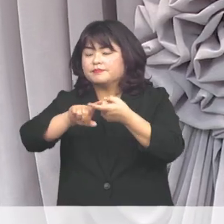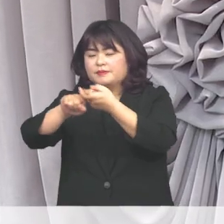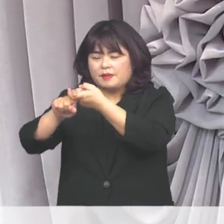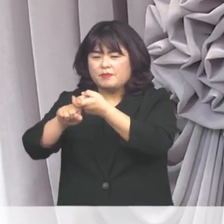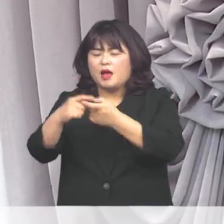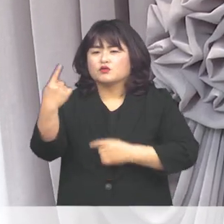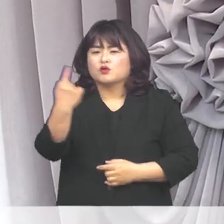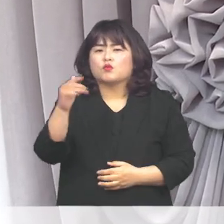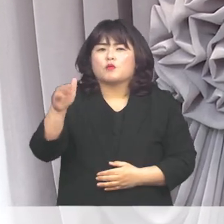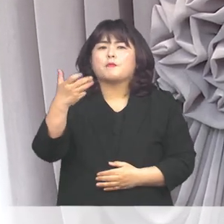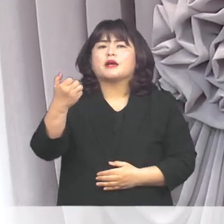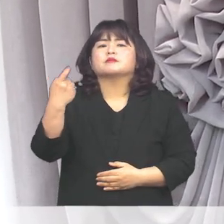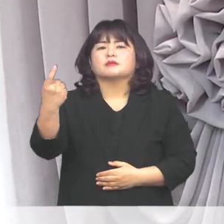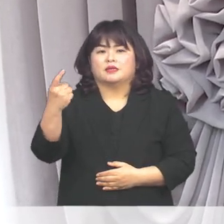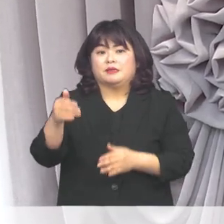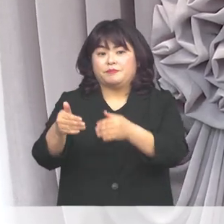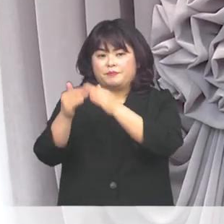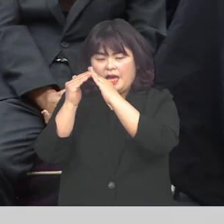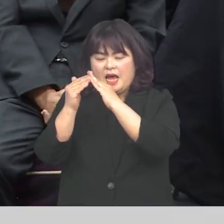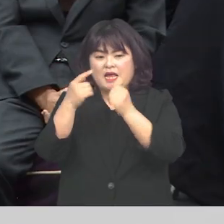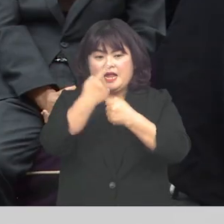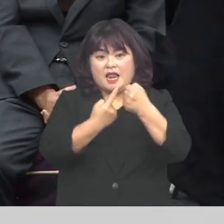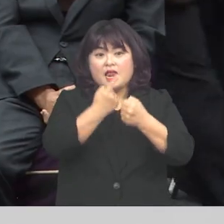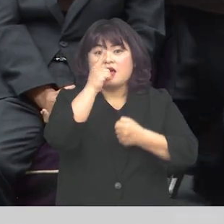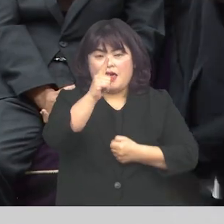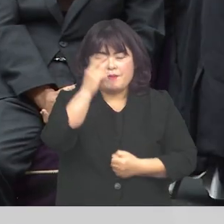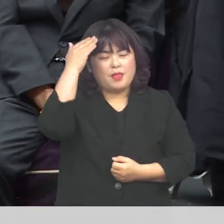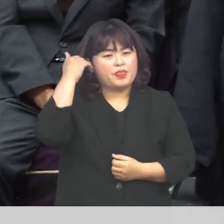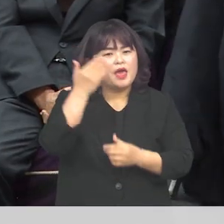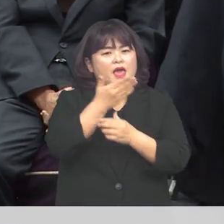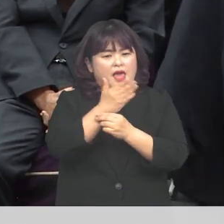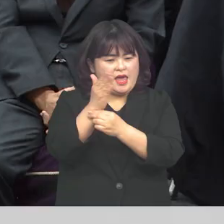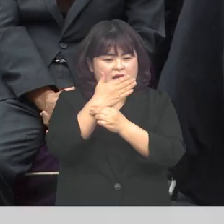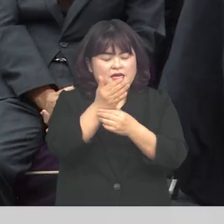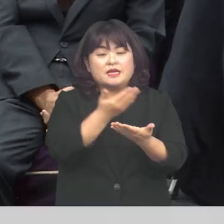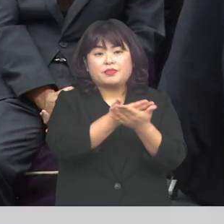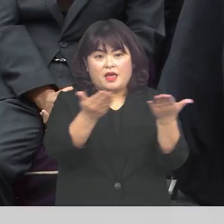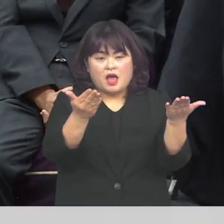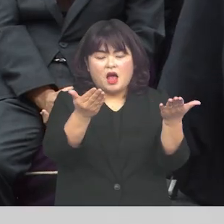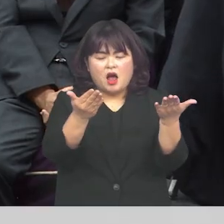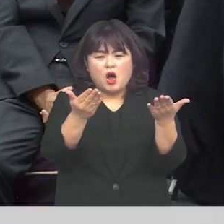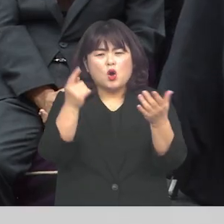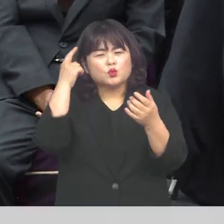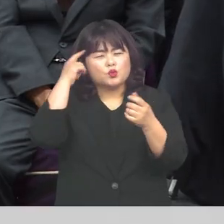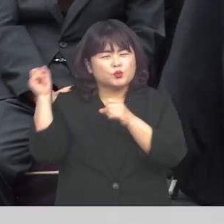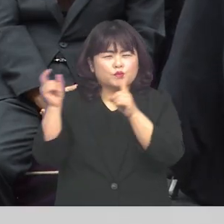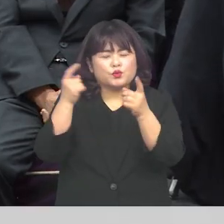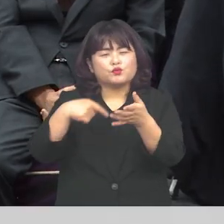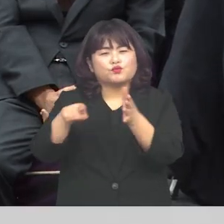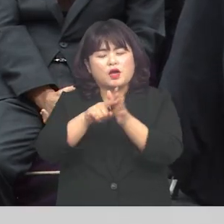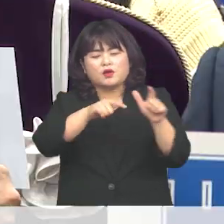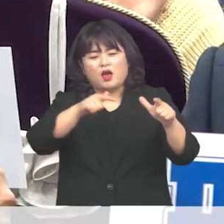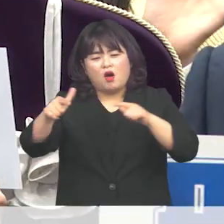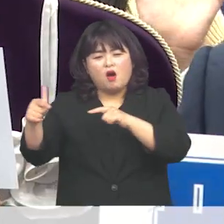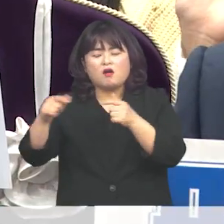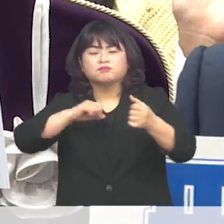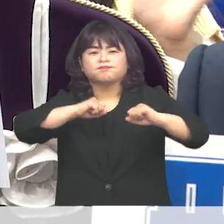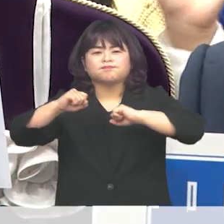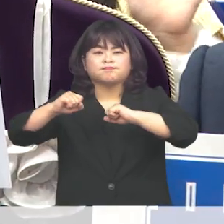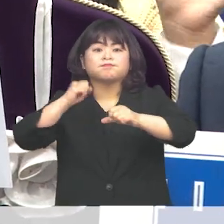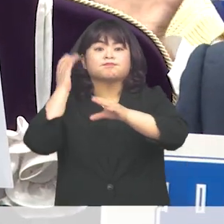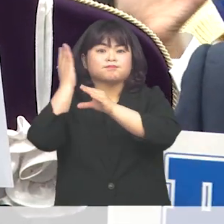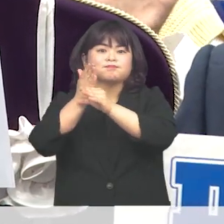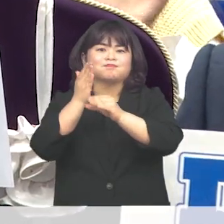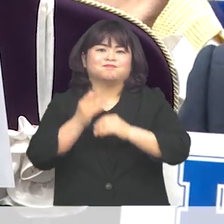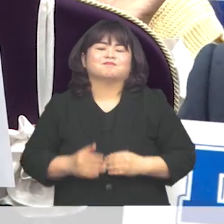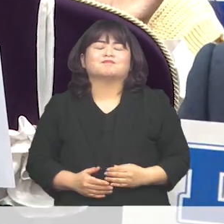민족통일용인특례시협의회는 1981년 창립한 단체로 매년 태극기 나눔을 비롯해 지역사회 통일운동 의식 제고 등 다양한